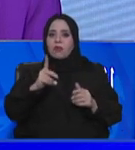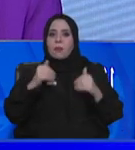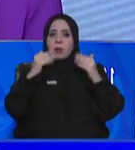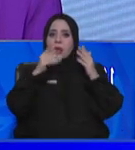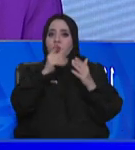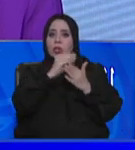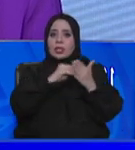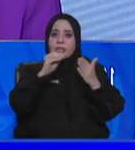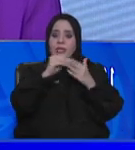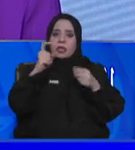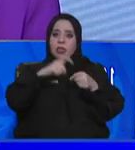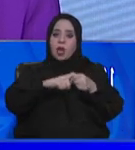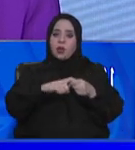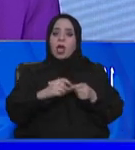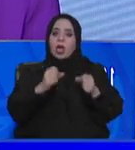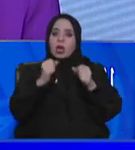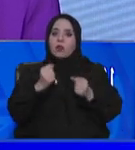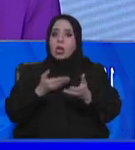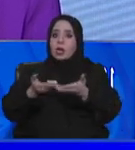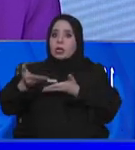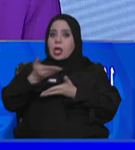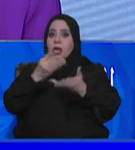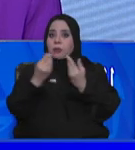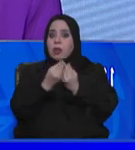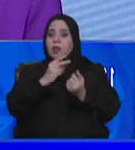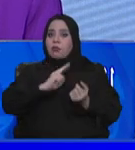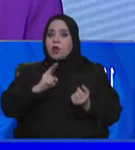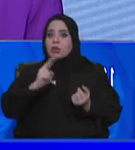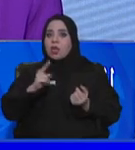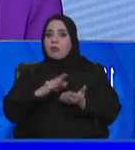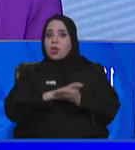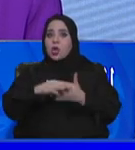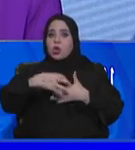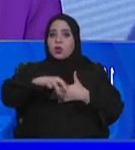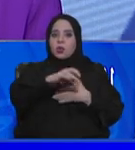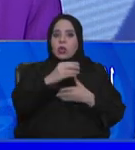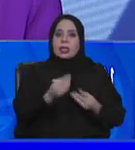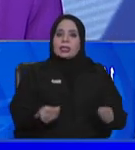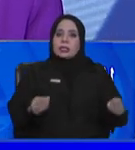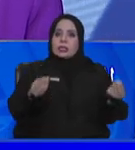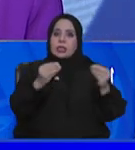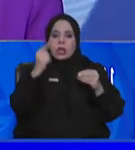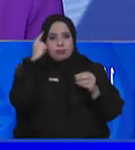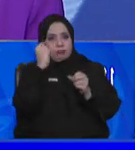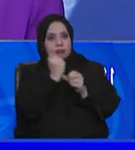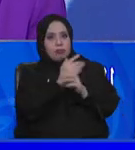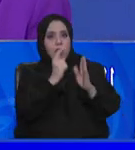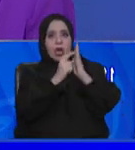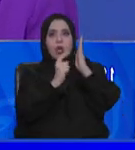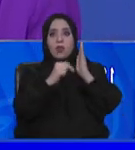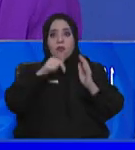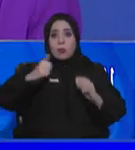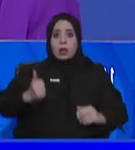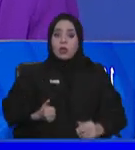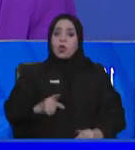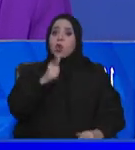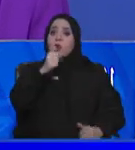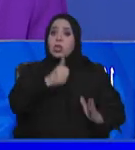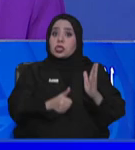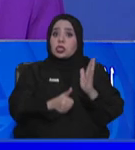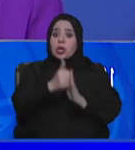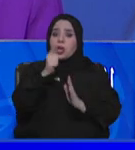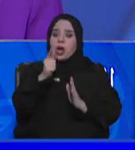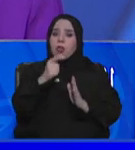ابرزها تعزيز التعاون وتوطيد العلاقات بين مختلف الدول واثراء التجربه الديمقراطيه للمملكه هذه